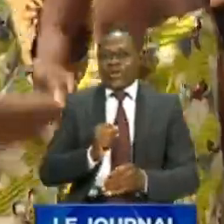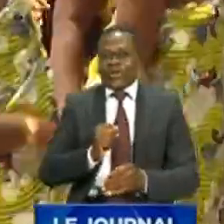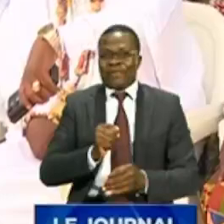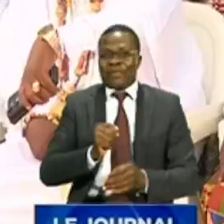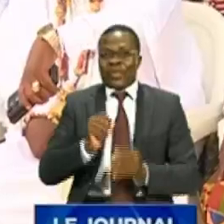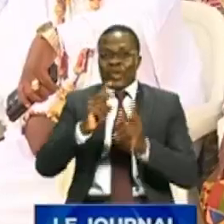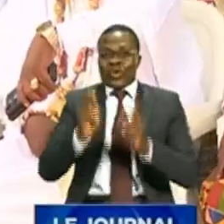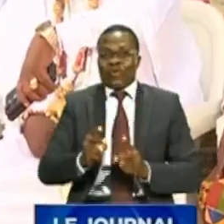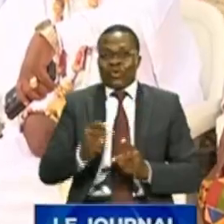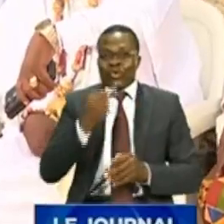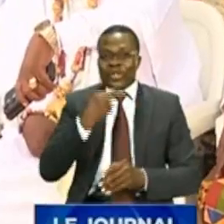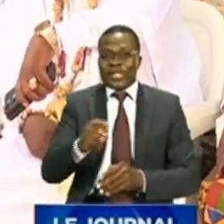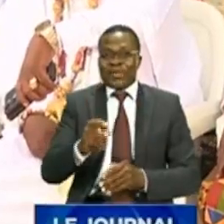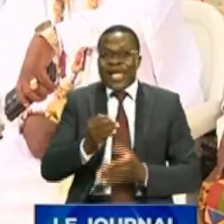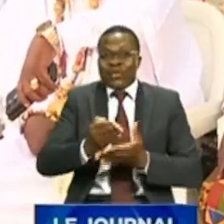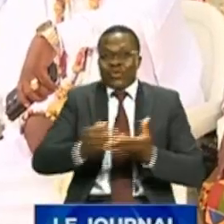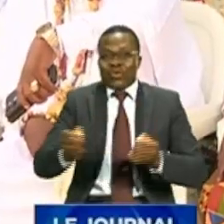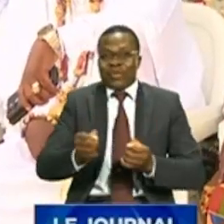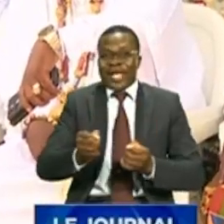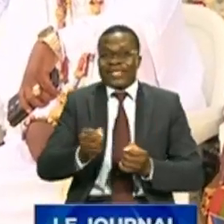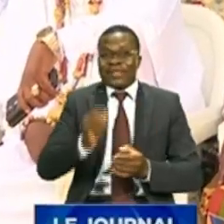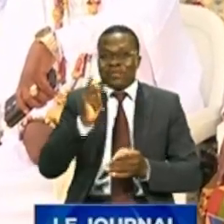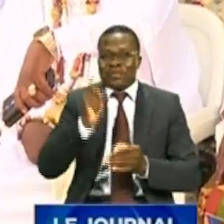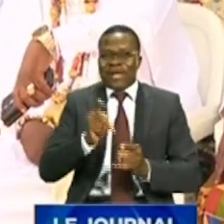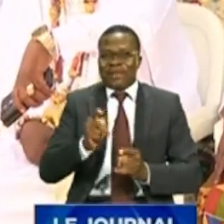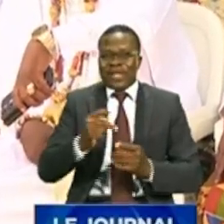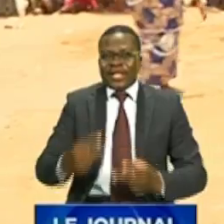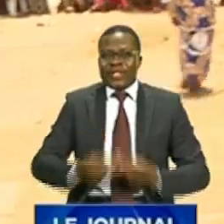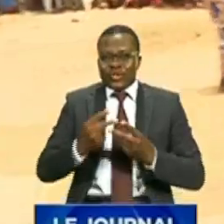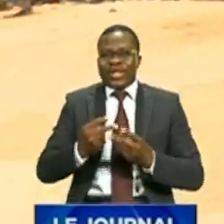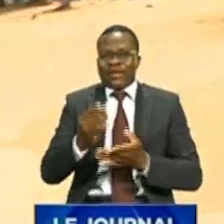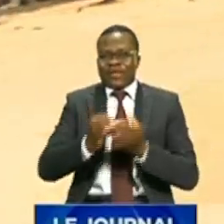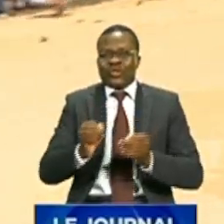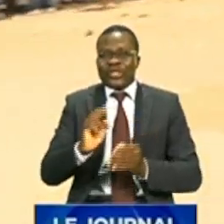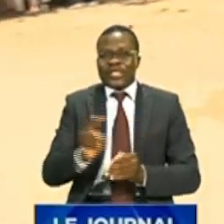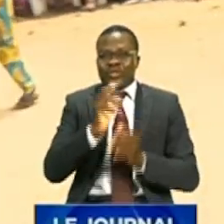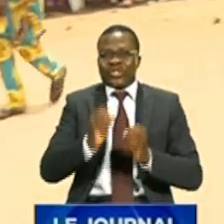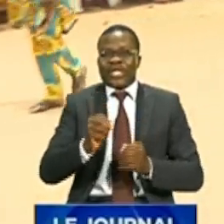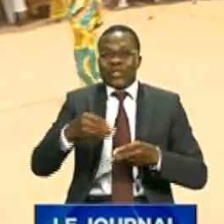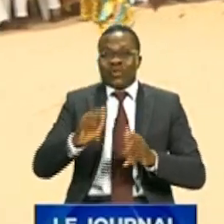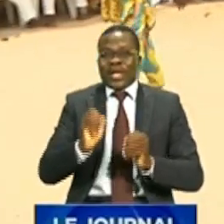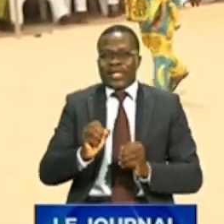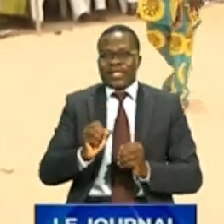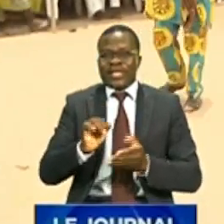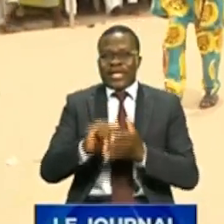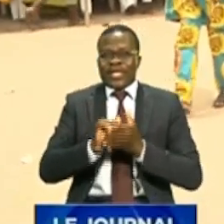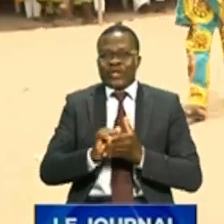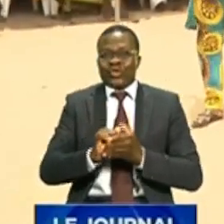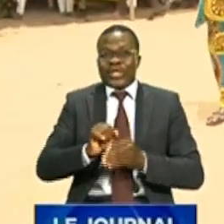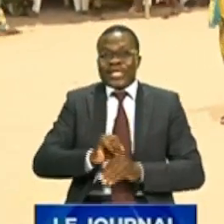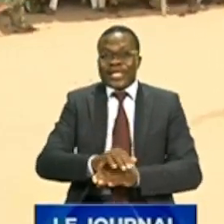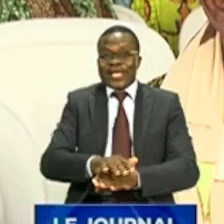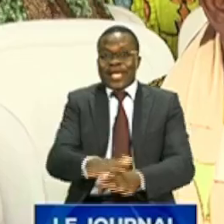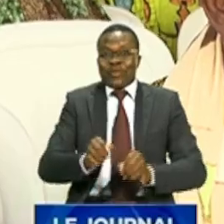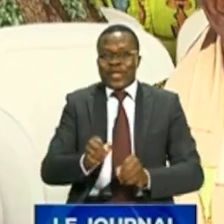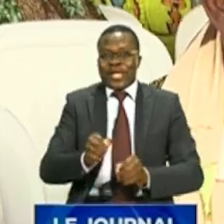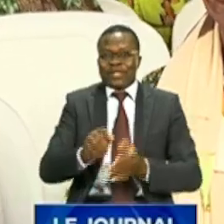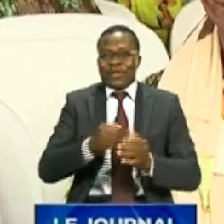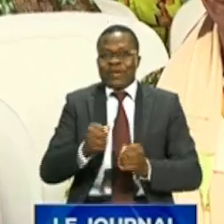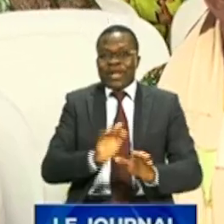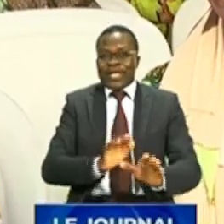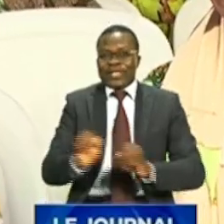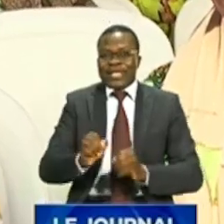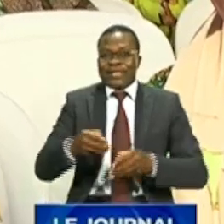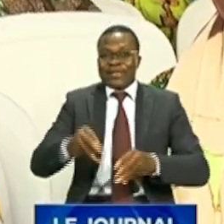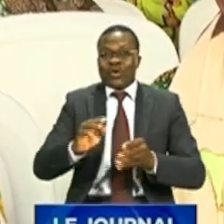Le vaudou don est une partie intégrante de la vie de certains usagers du marché, ce qui influence parfois les